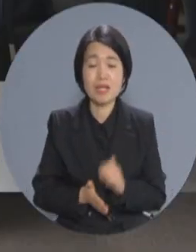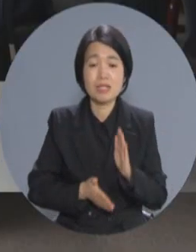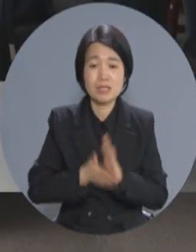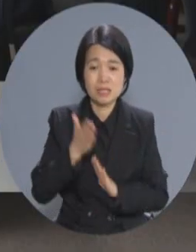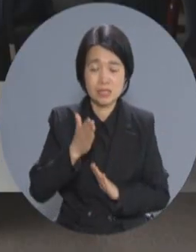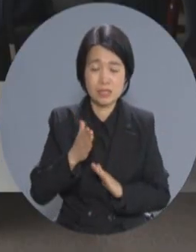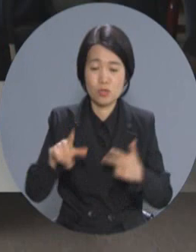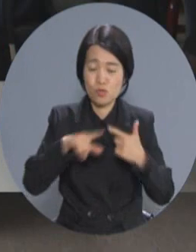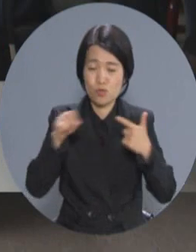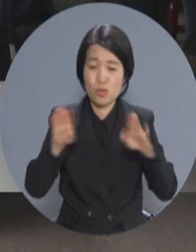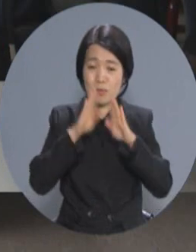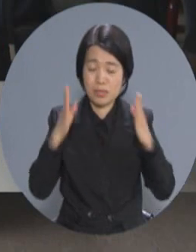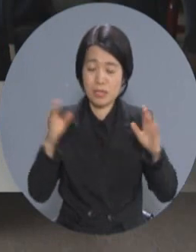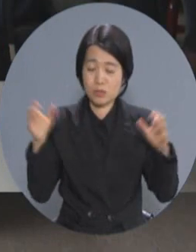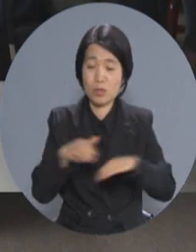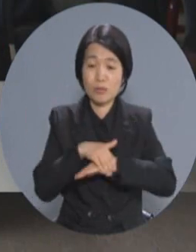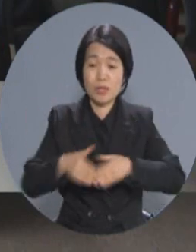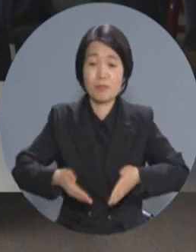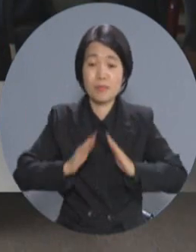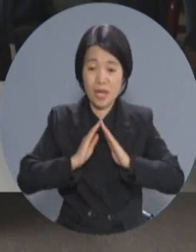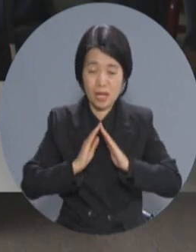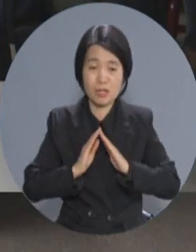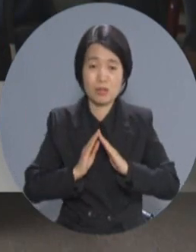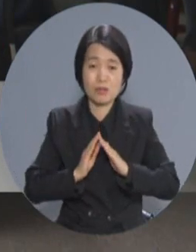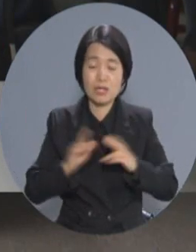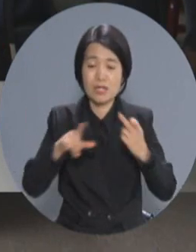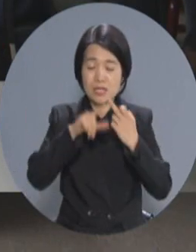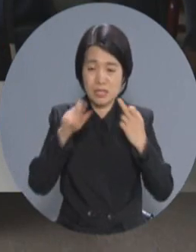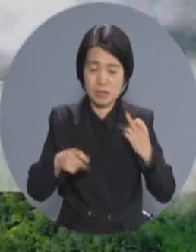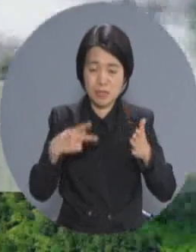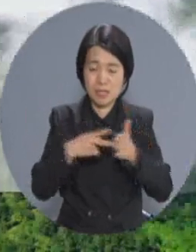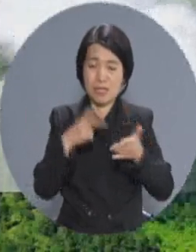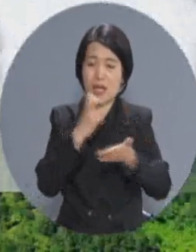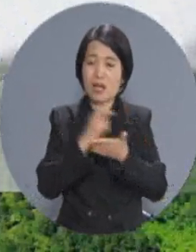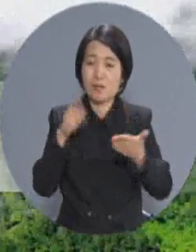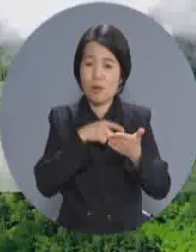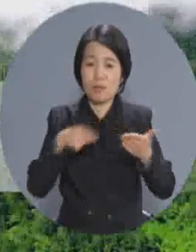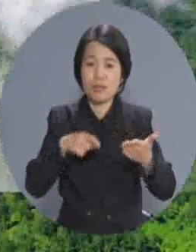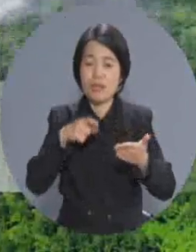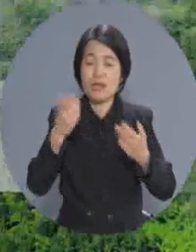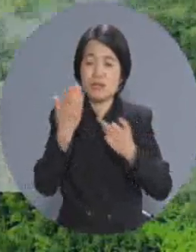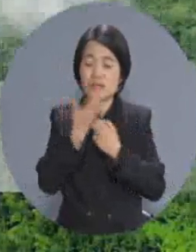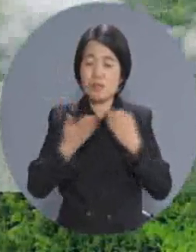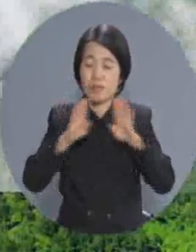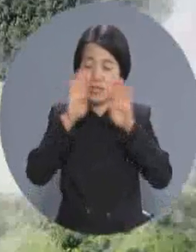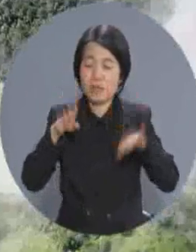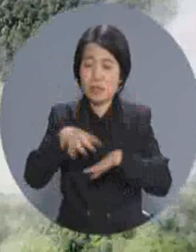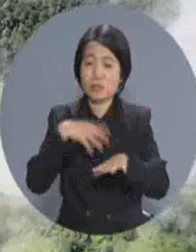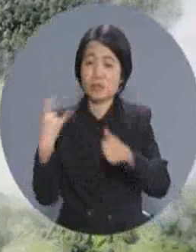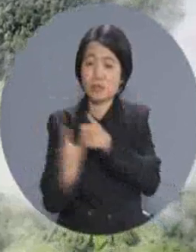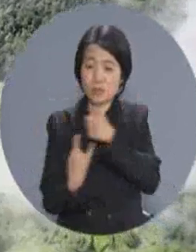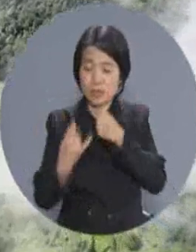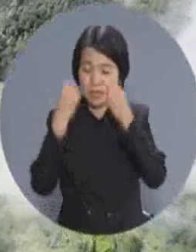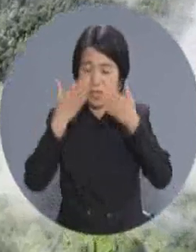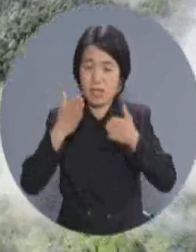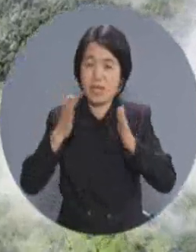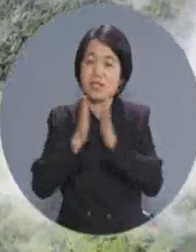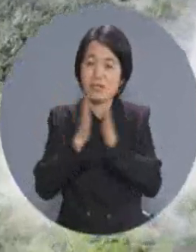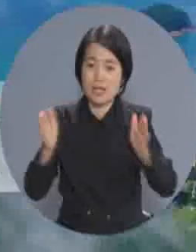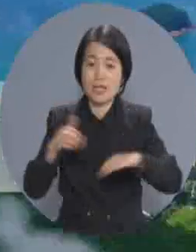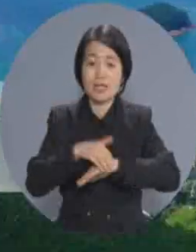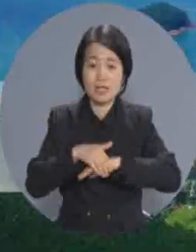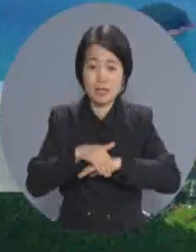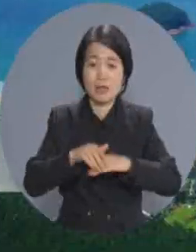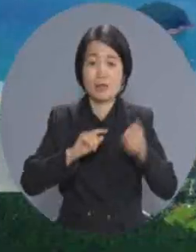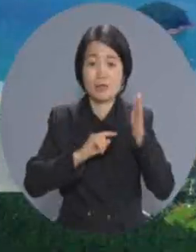신은 또 오는 6월 박람회 종합계획을 수립하고 12월 재단법인 여수색의 섬 박람회 조직위원회도 새롭게 출범할